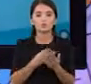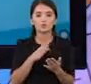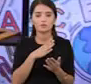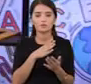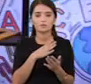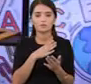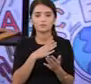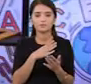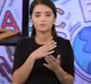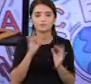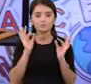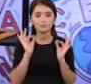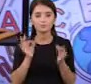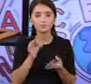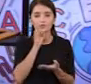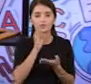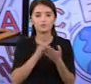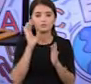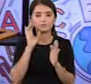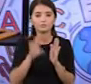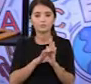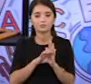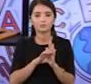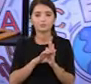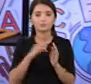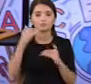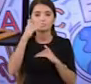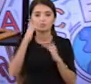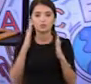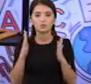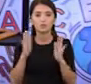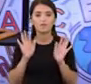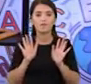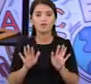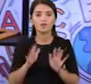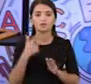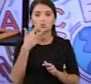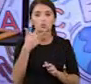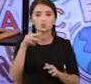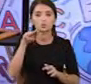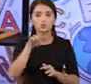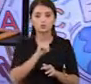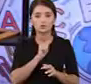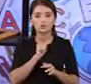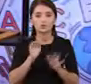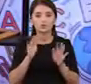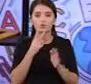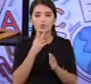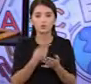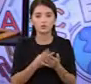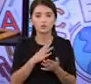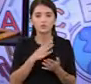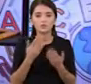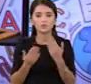ko'ryapsiz? Ha, to'g'ri javobni eshitayapman. Ekranda siz kubning faqatgina 3ta tomonini